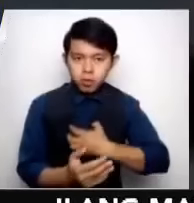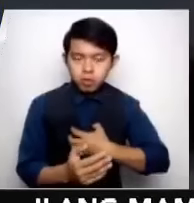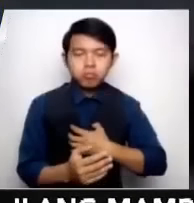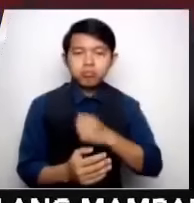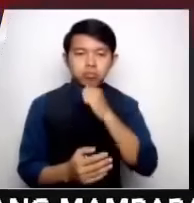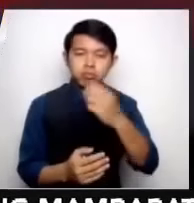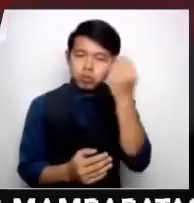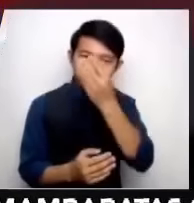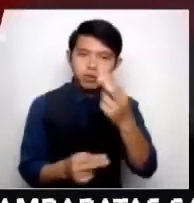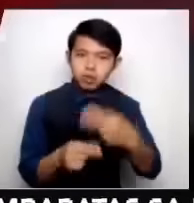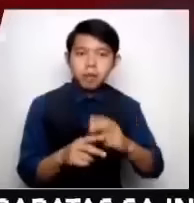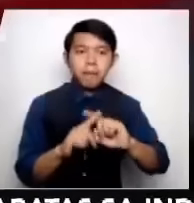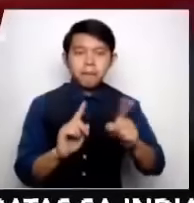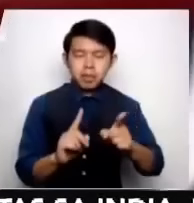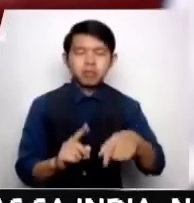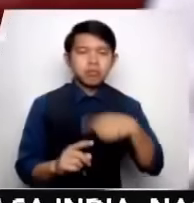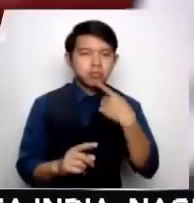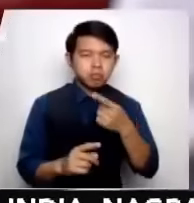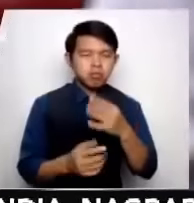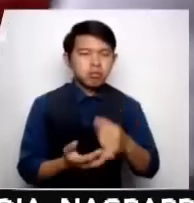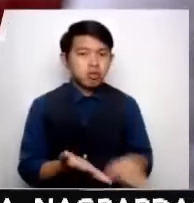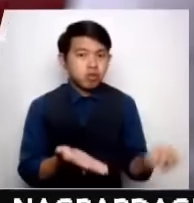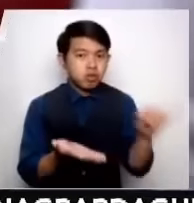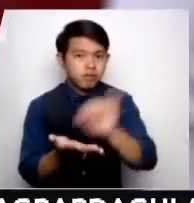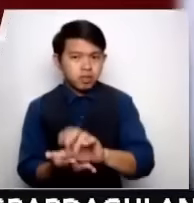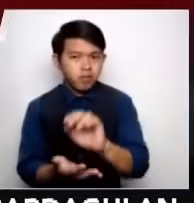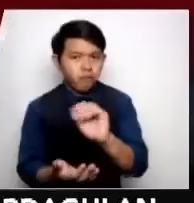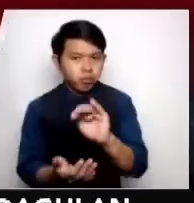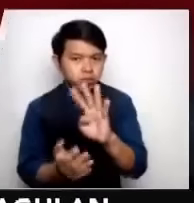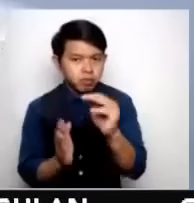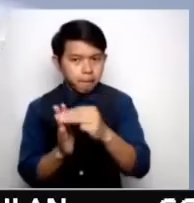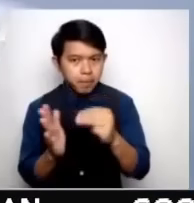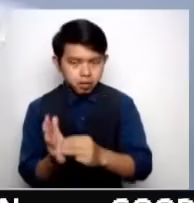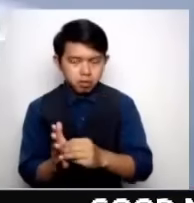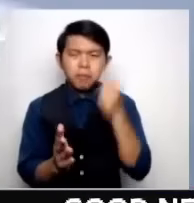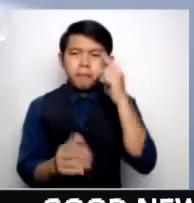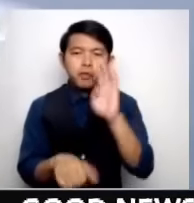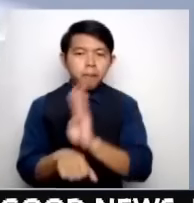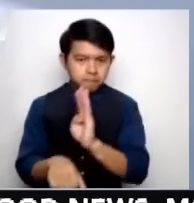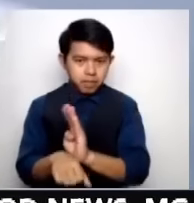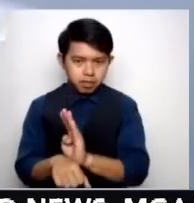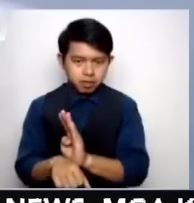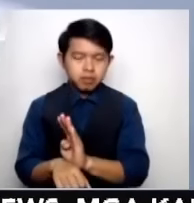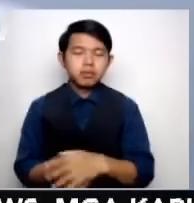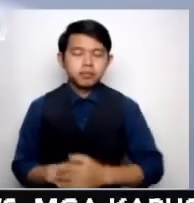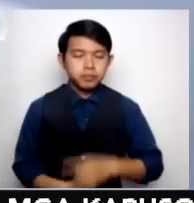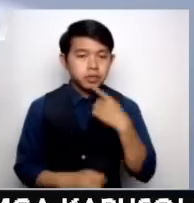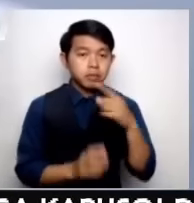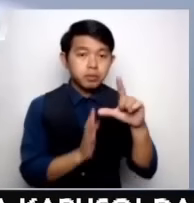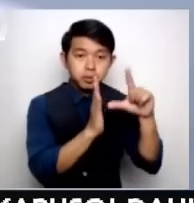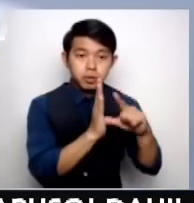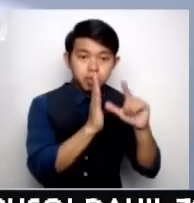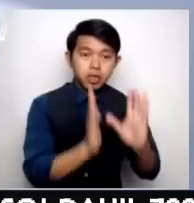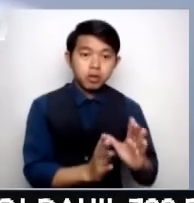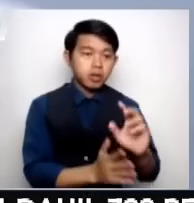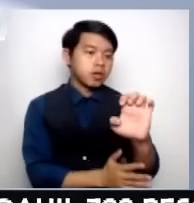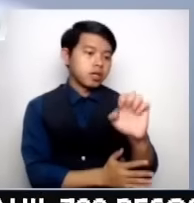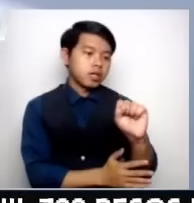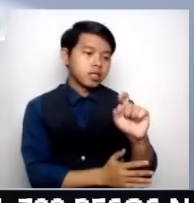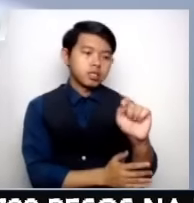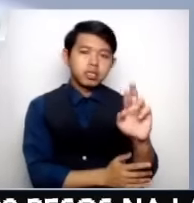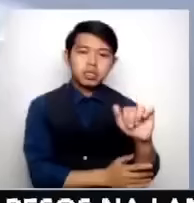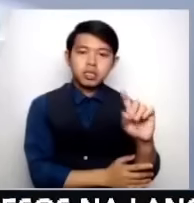kulang-kulang na 14 million pesos bilang investment sa kanilang negosyo. Ayon kay Attorney Estrada, si Ken Chan daw mismo ang nungumbinsi sa